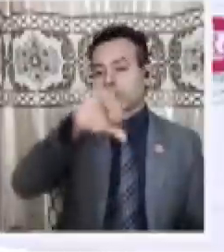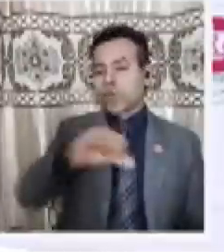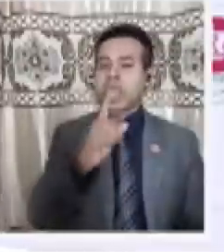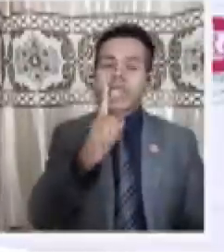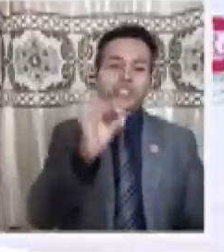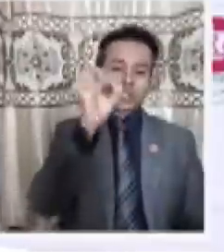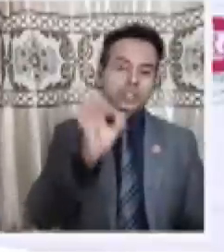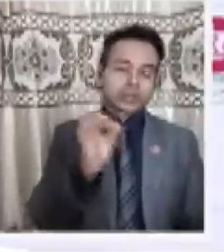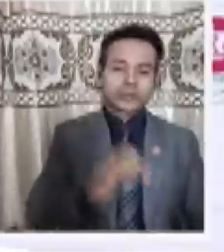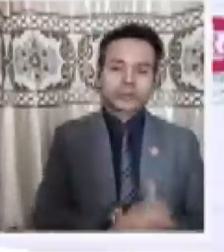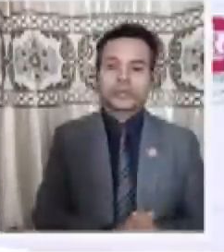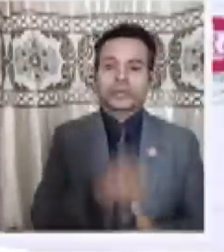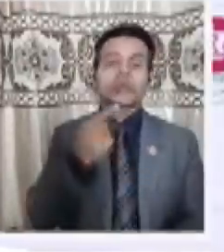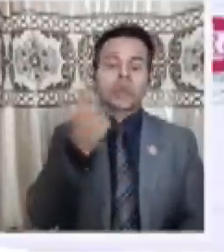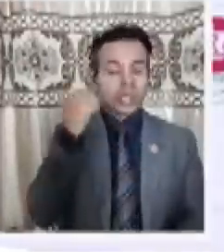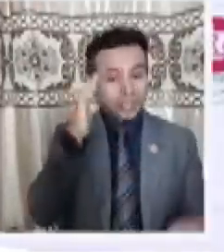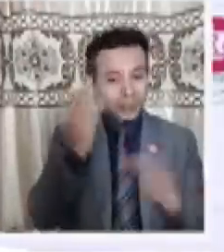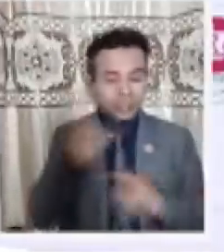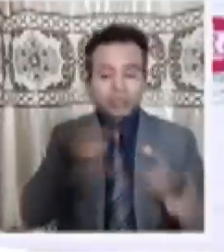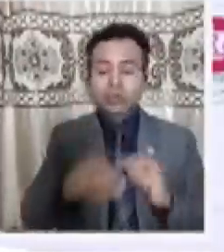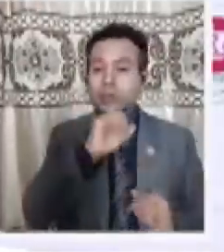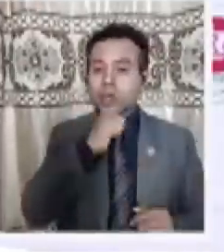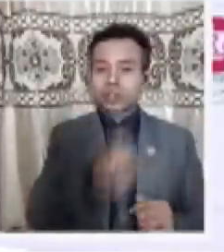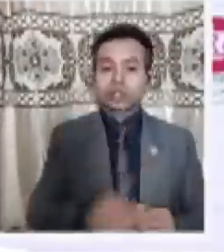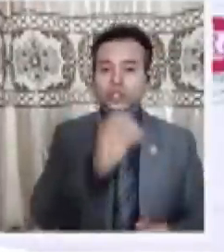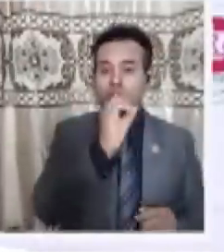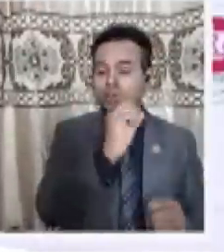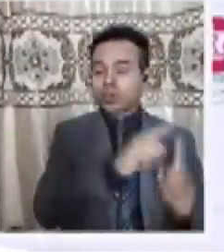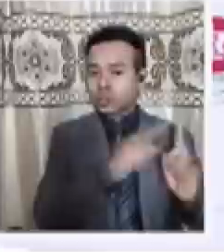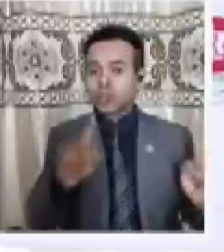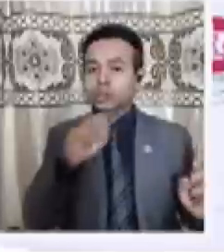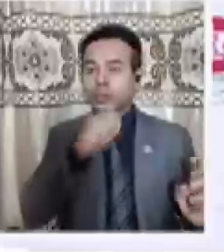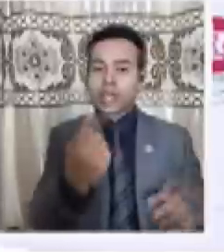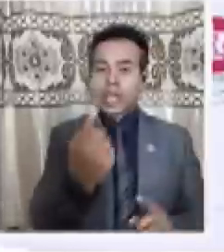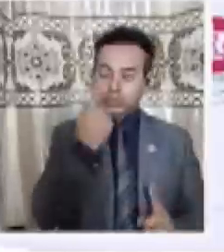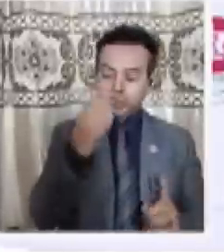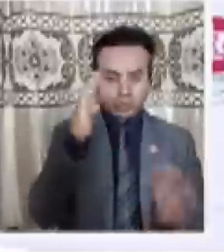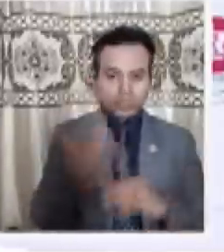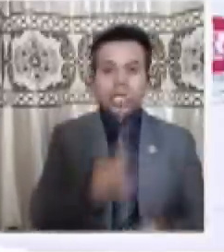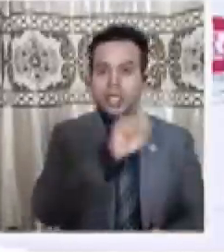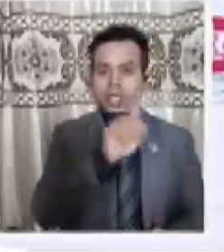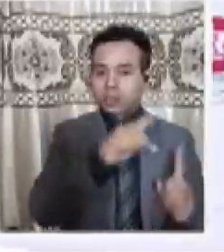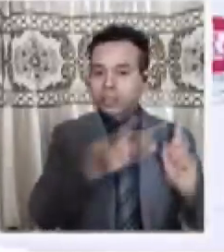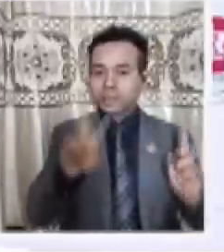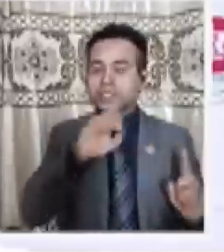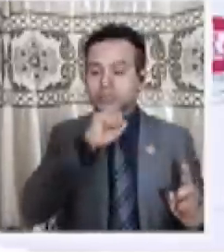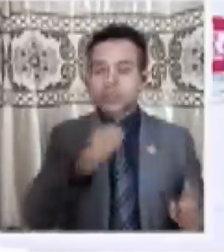24 ঘন্টায় যারা মৃত্যুবরণ করেছেন তাদের বয়স বিভাজনে 0 থেকে 10 বছরের মধ্যে 1 জন, 11 থেকে 20